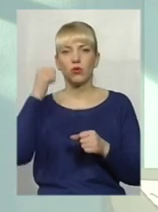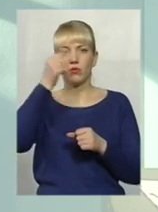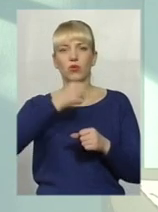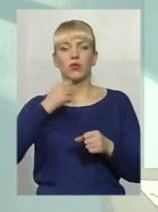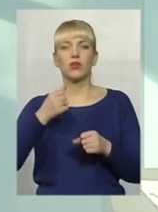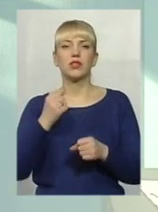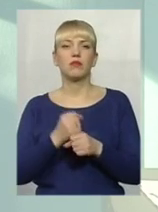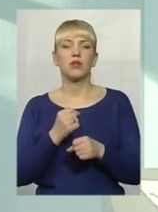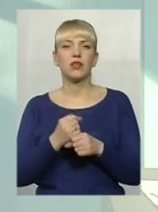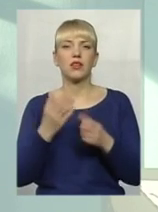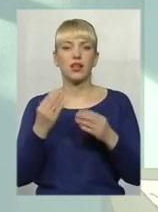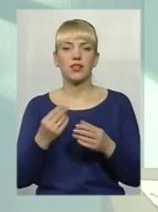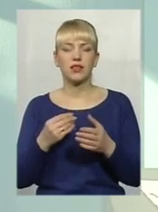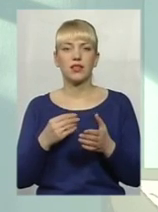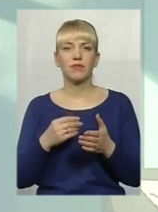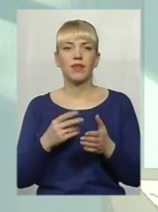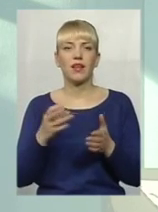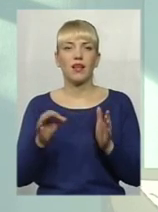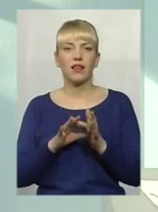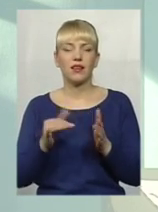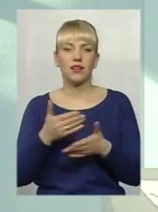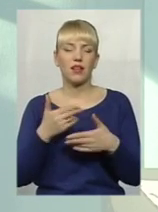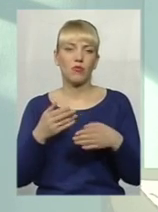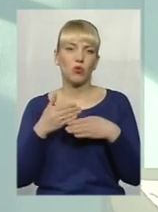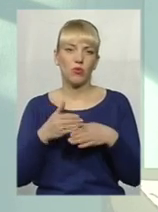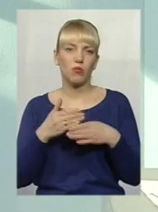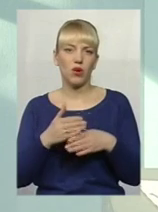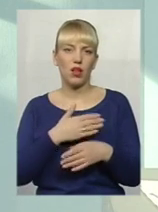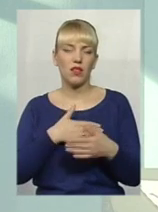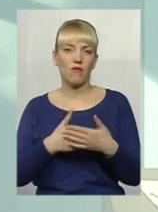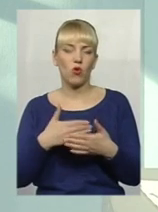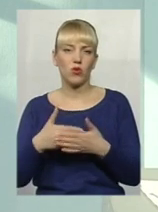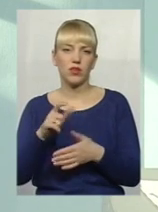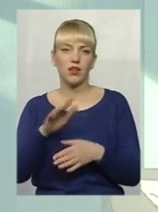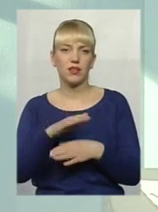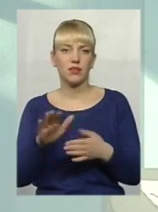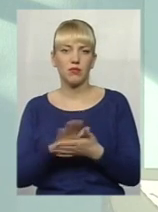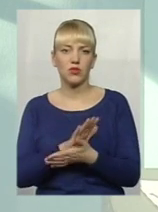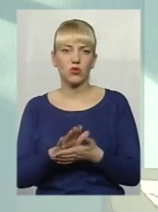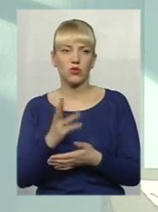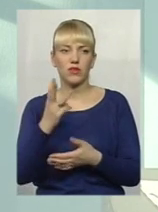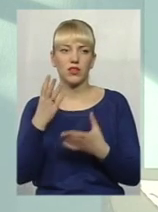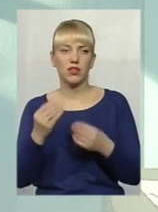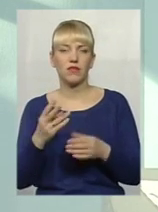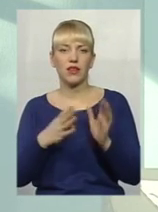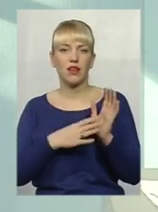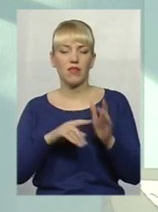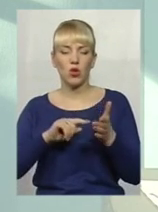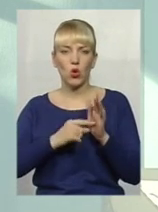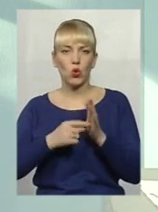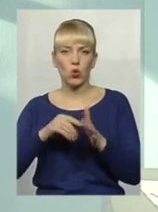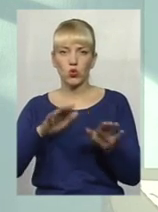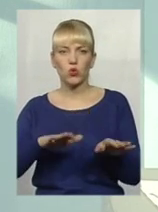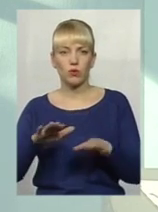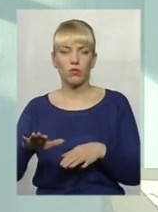дні сталої енергії, і нам допомагали волонтери. Діти безкоштовно 3 дні на 9 таких точок були, стояли контейнери,